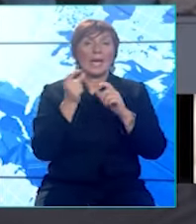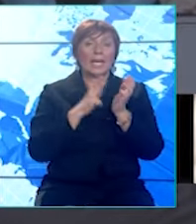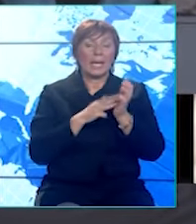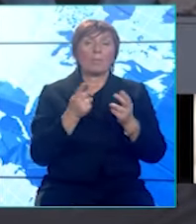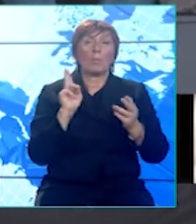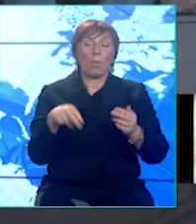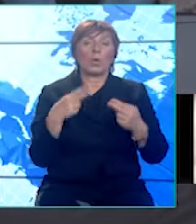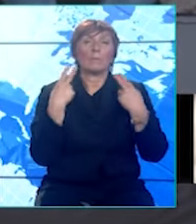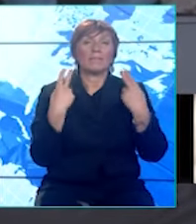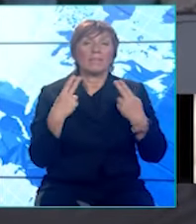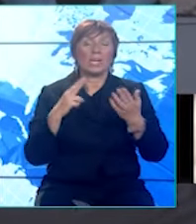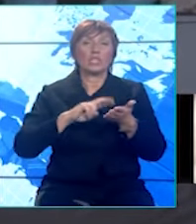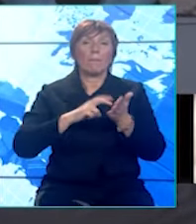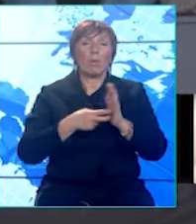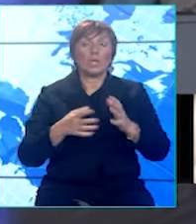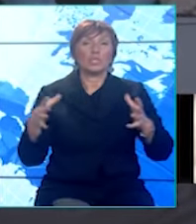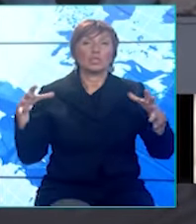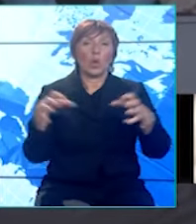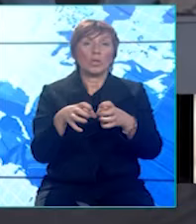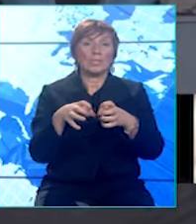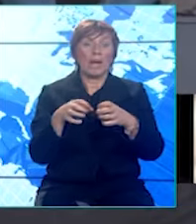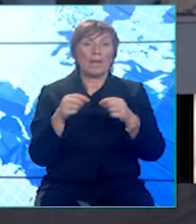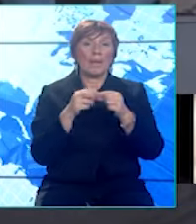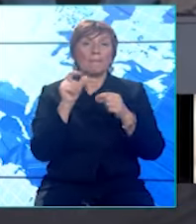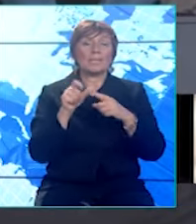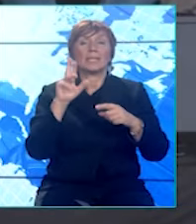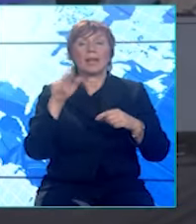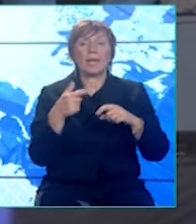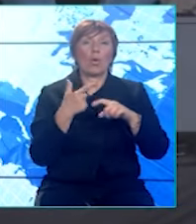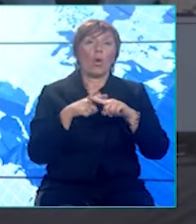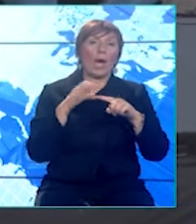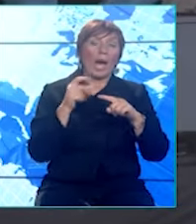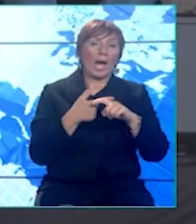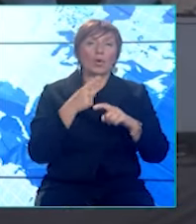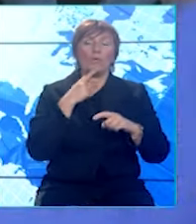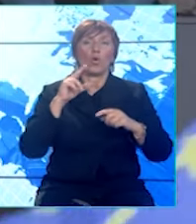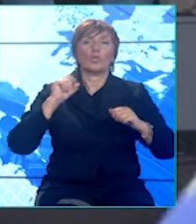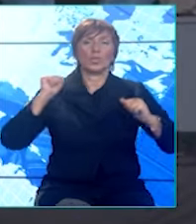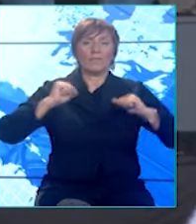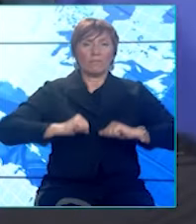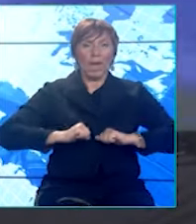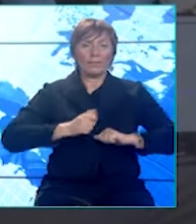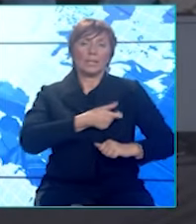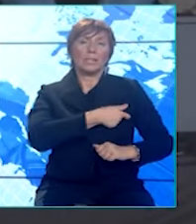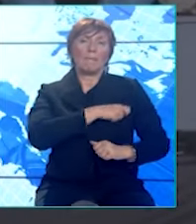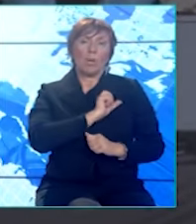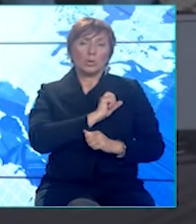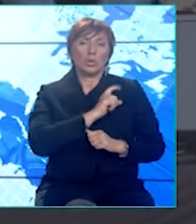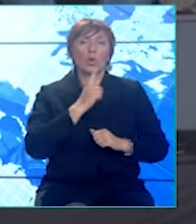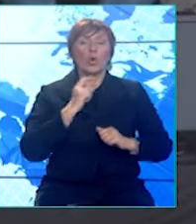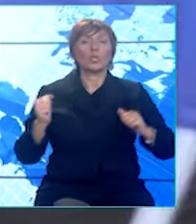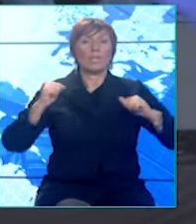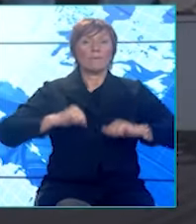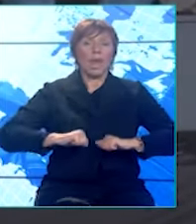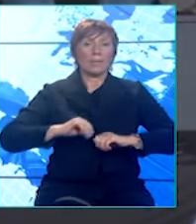moglo biti važnije političko osvajanje Brisela nego osvajanje Harkova. Borba oko toga ko će vladati u Poljskoj, a sada i borba oko toga ko će